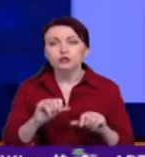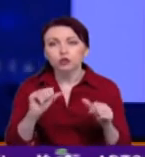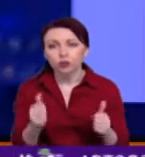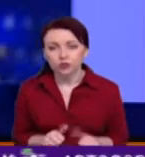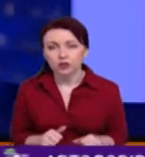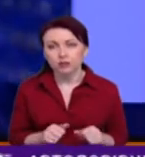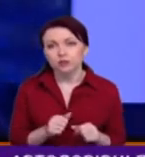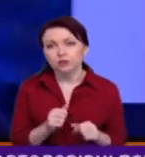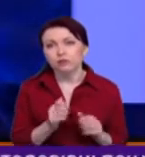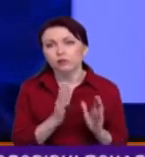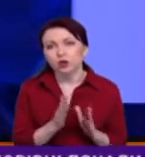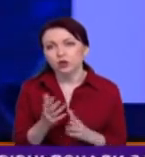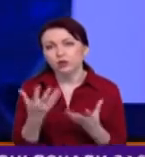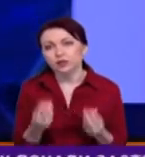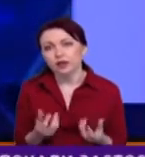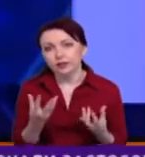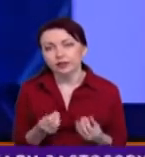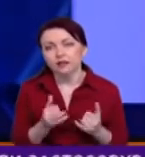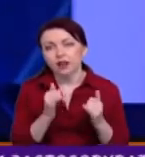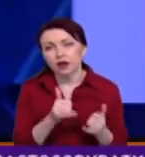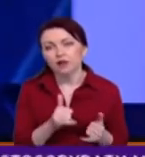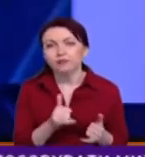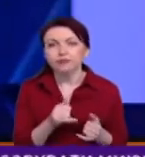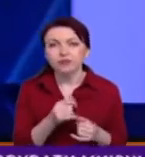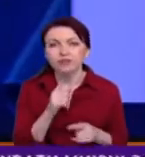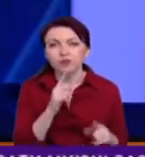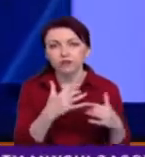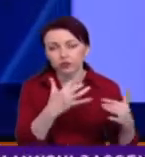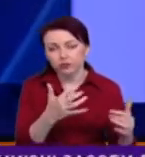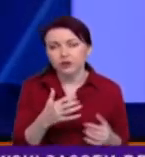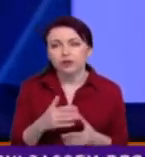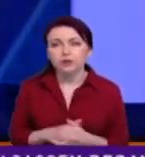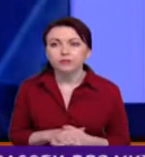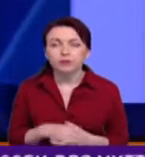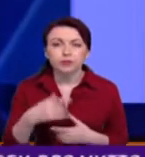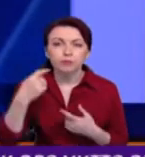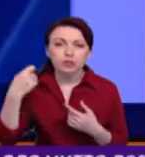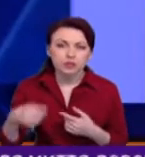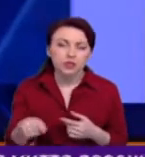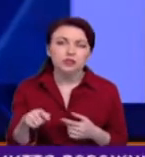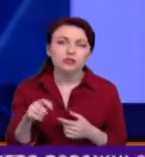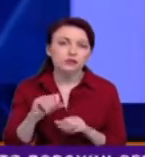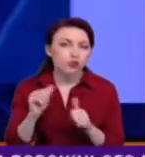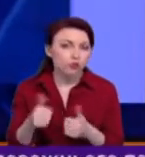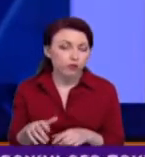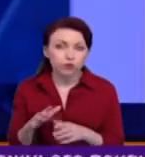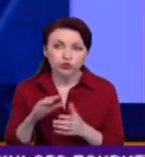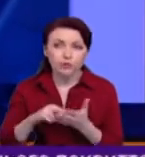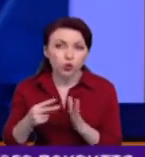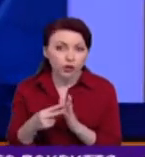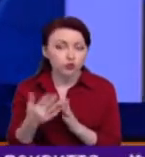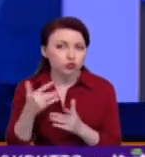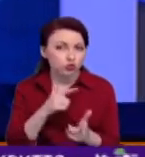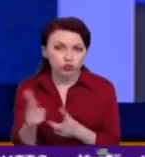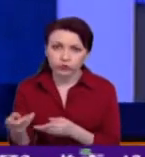для Верховної Ради. Президент анонсував ряд законопроєктів, які він готовий ініціювати після вступу